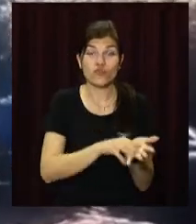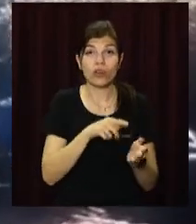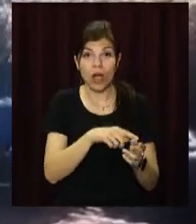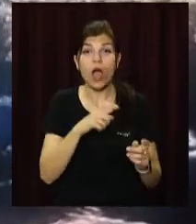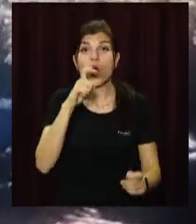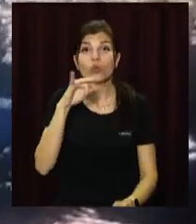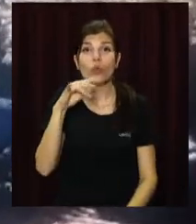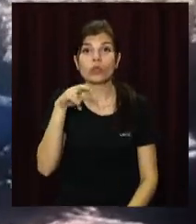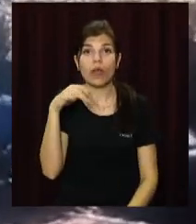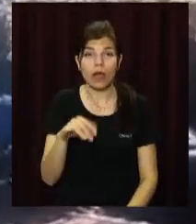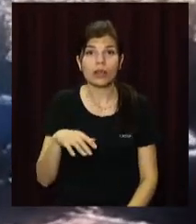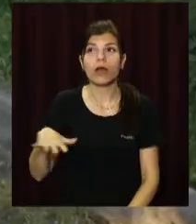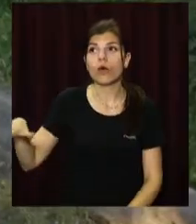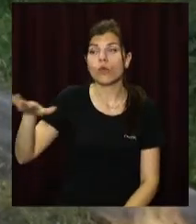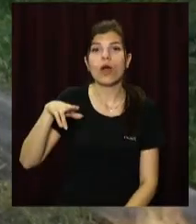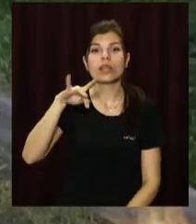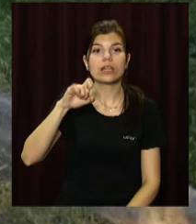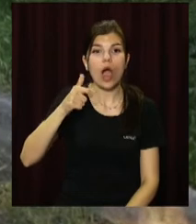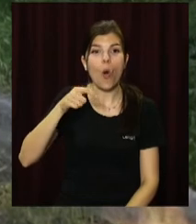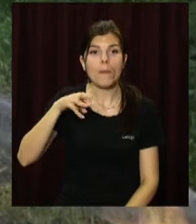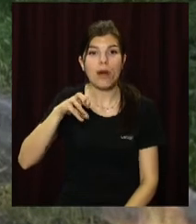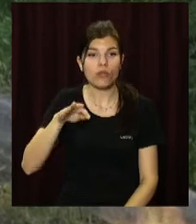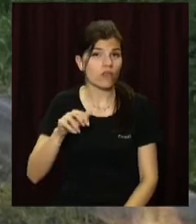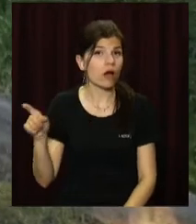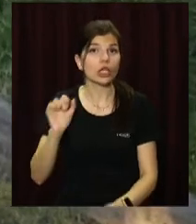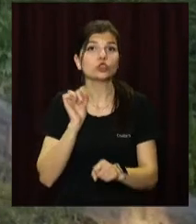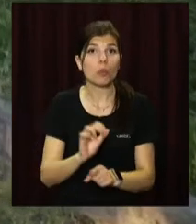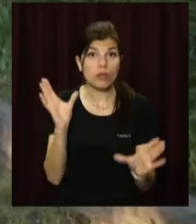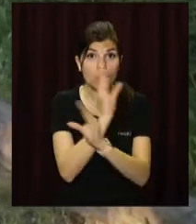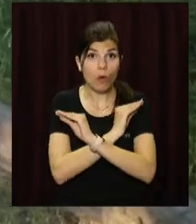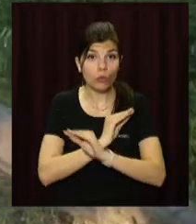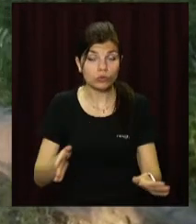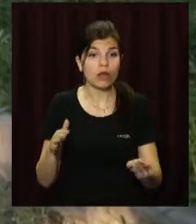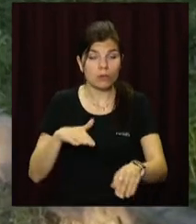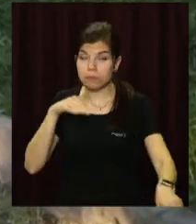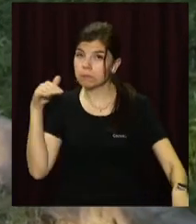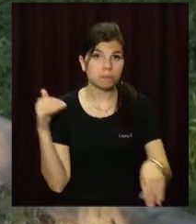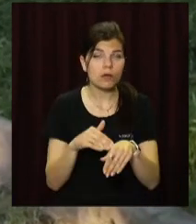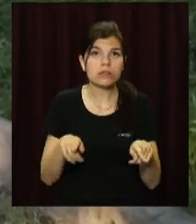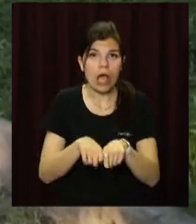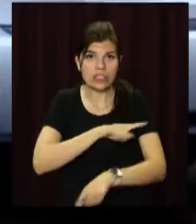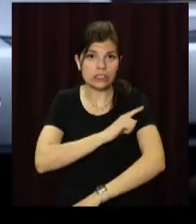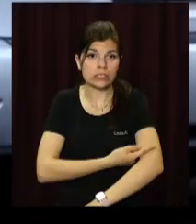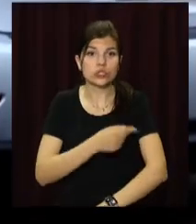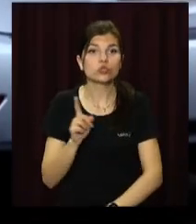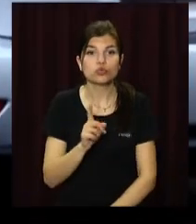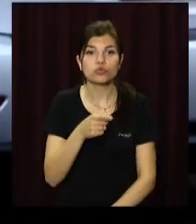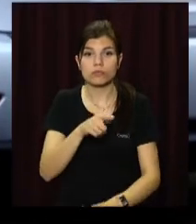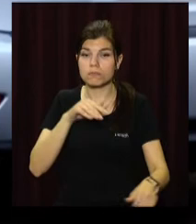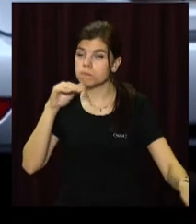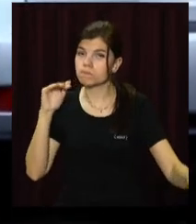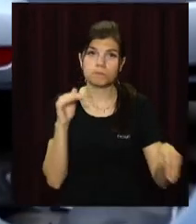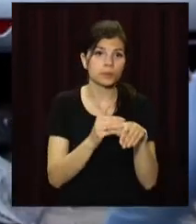Hyundai виїжджав з вулиці Драгоманова. Загальмувати водій Лексуса не встиг. Удар був такої сили, що Hyundai від